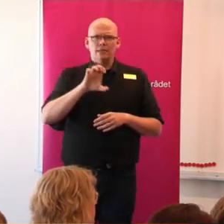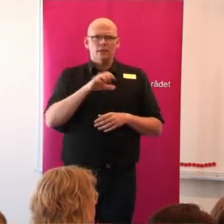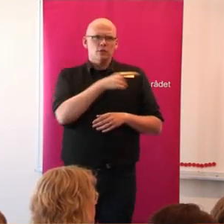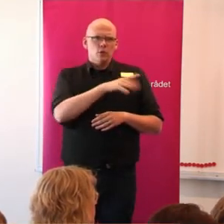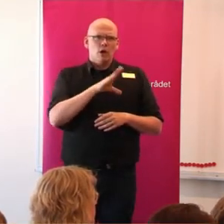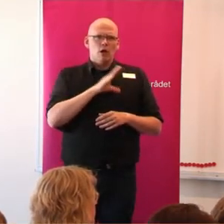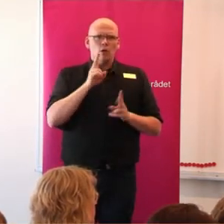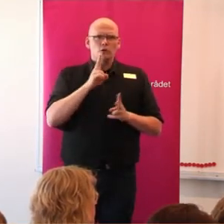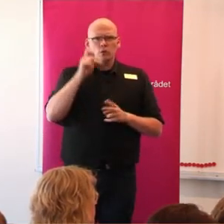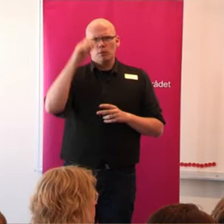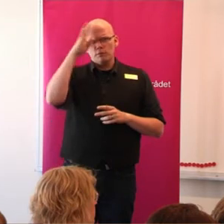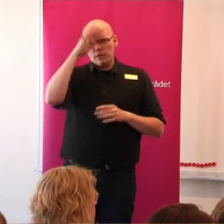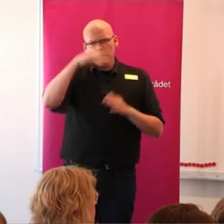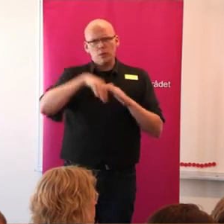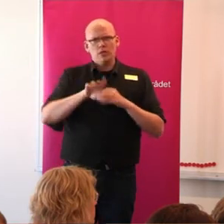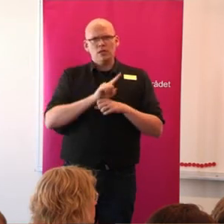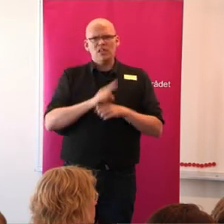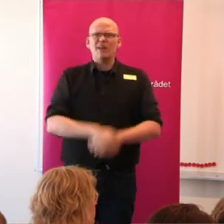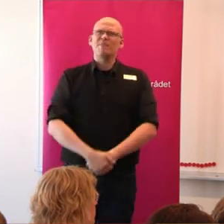också? Nej.